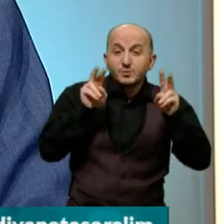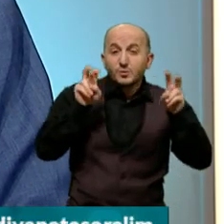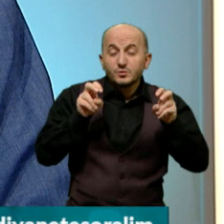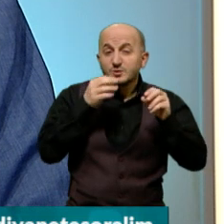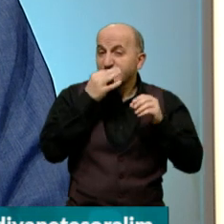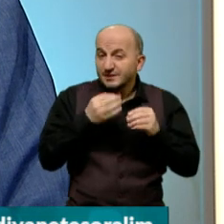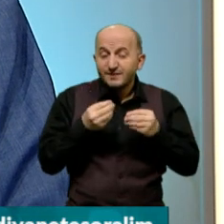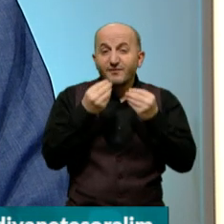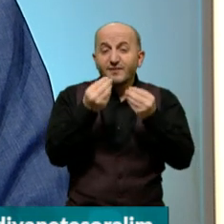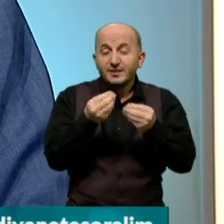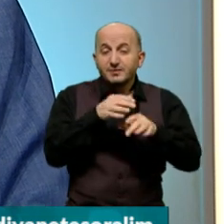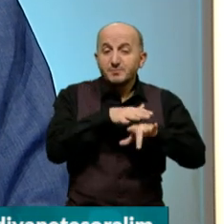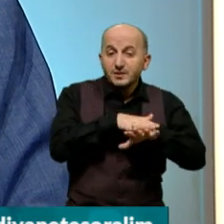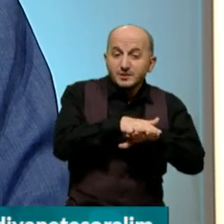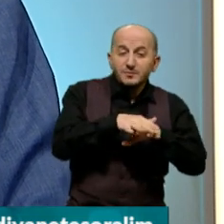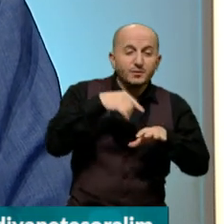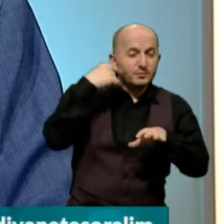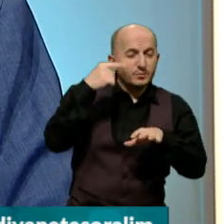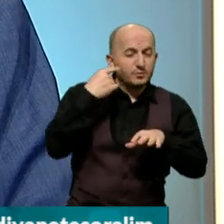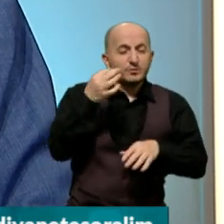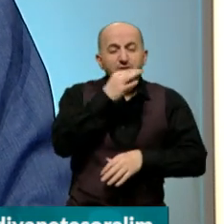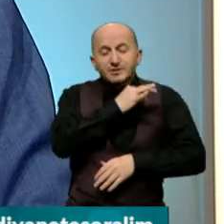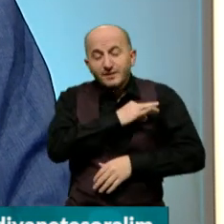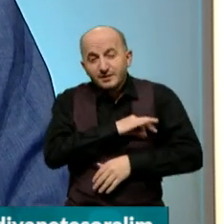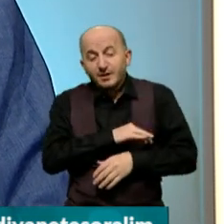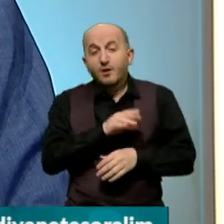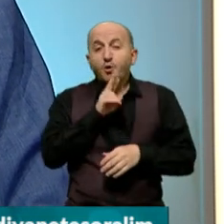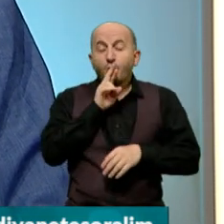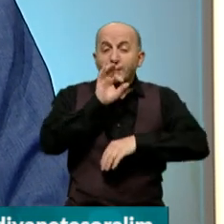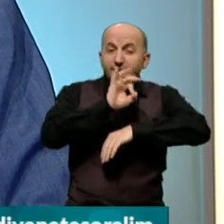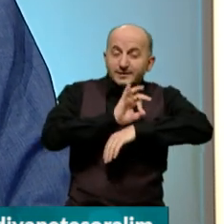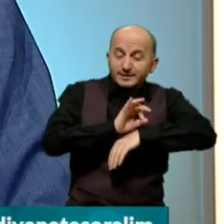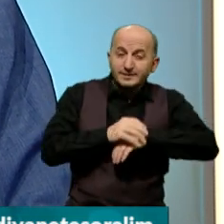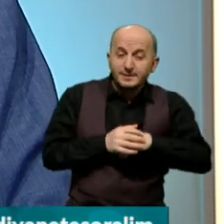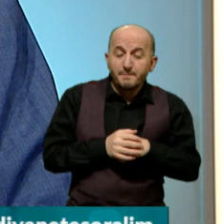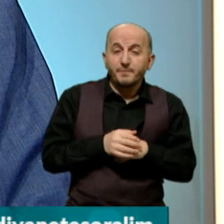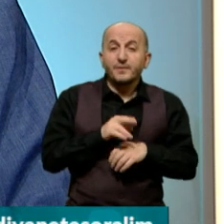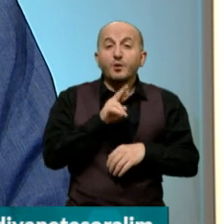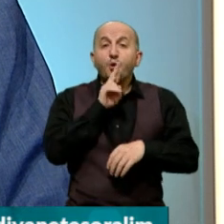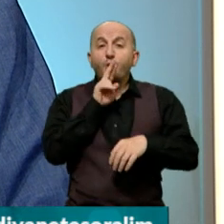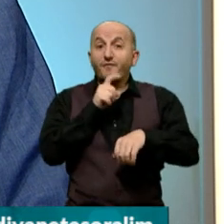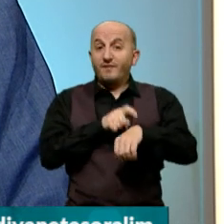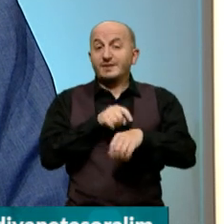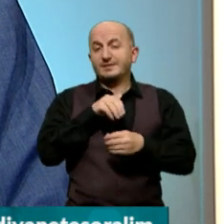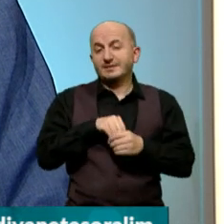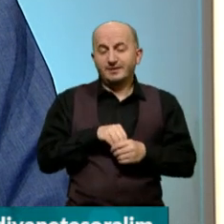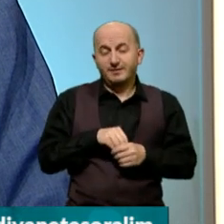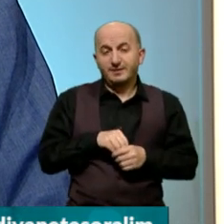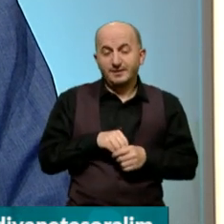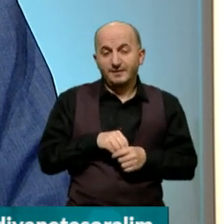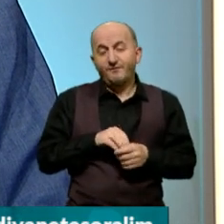veren mezheplerin görüşünden istifade ederek öğle ile ikindiyi öğle vaktinde